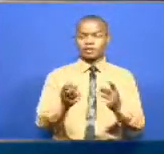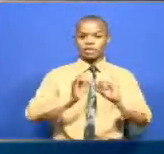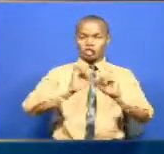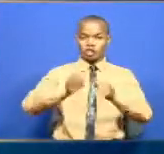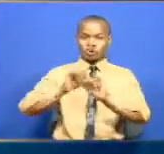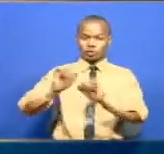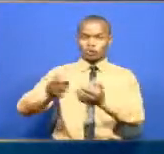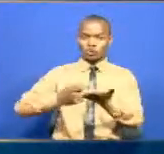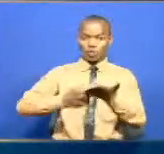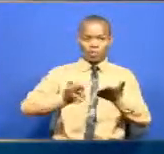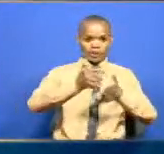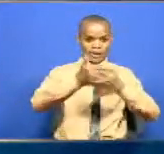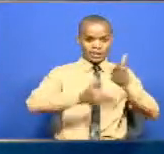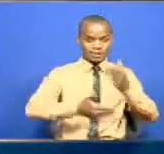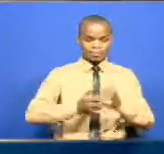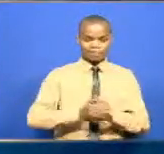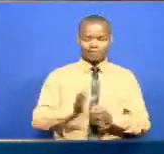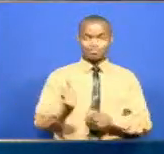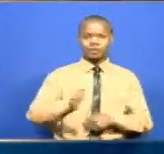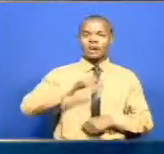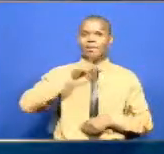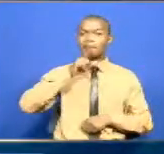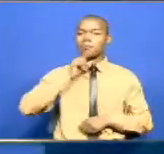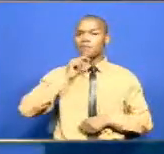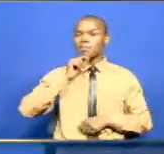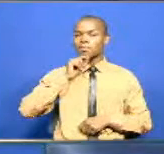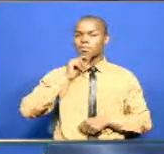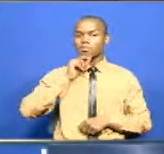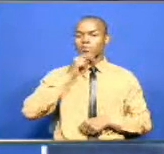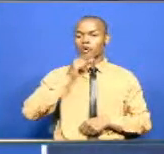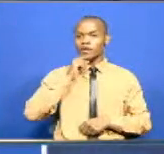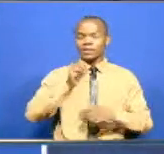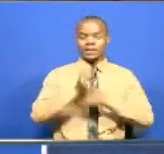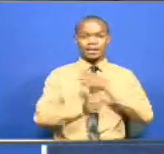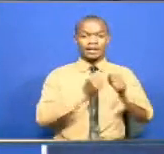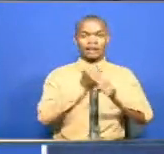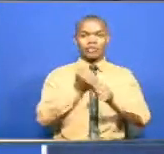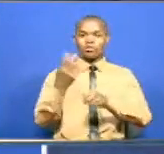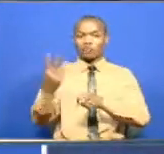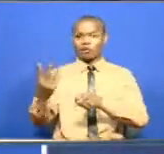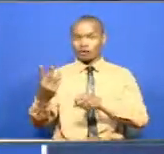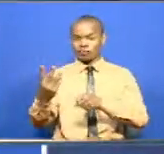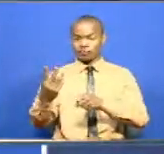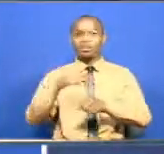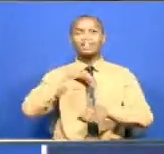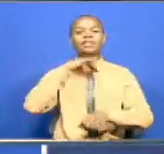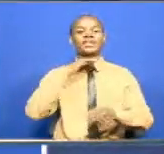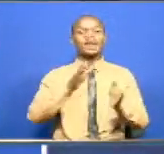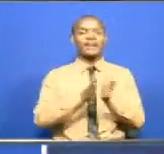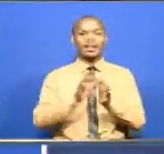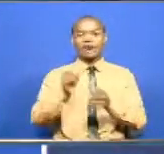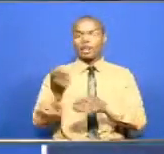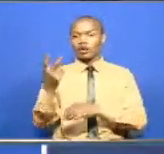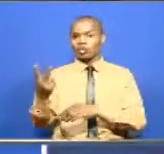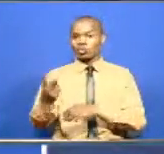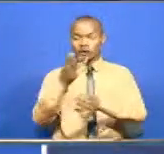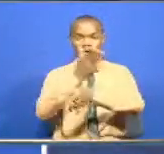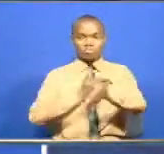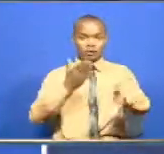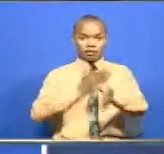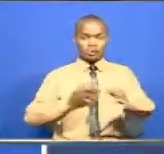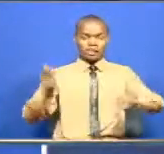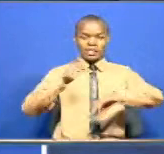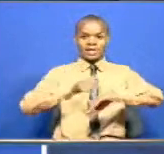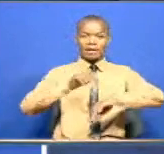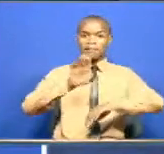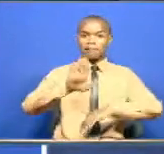Wikendi. Tukisonga mbele, mvulana mwenye umri wa miaka 4 alifariki na wengine wawili kujeruhiwa. Hii ni baada ya kushambuliwa na nyuki huko eneo